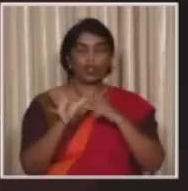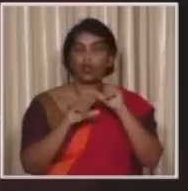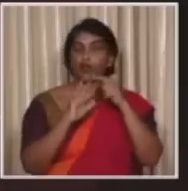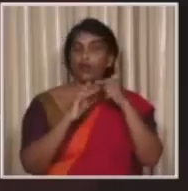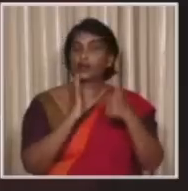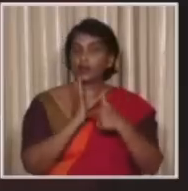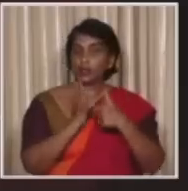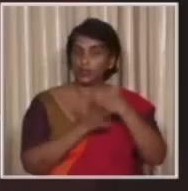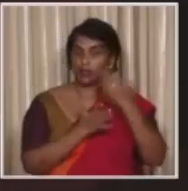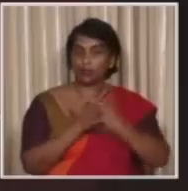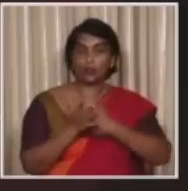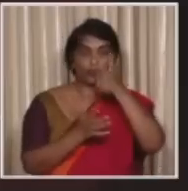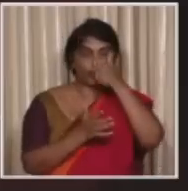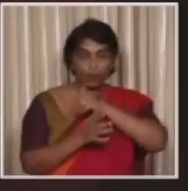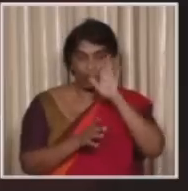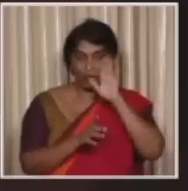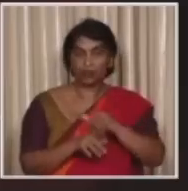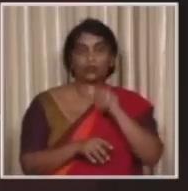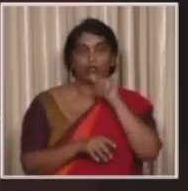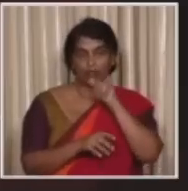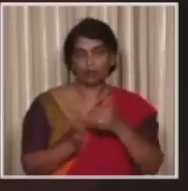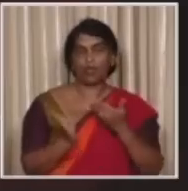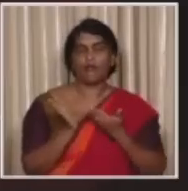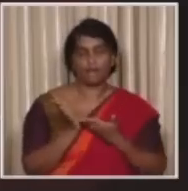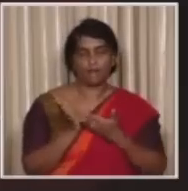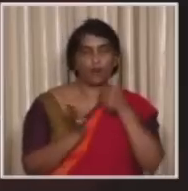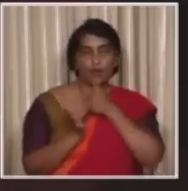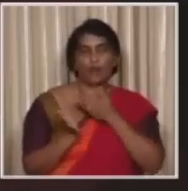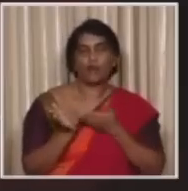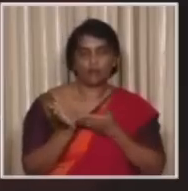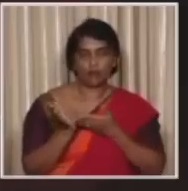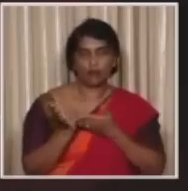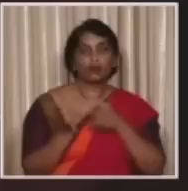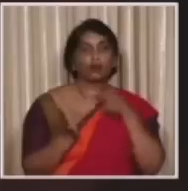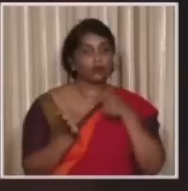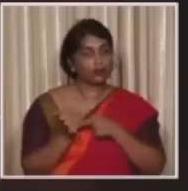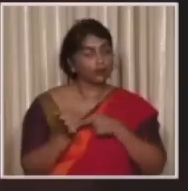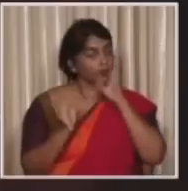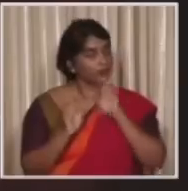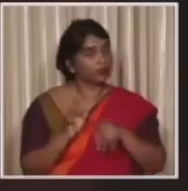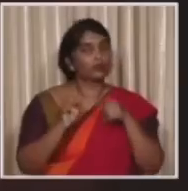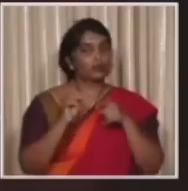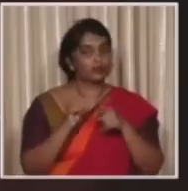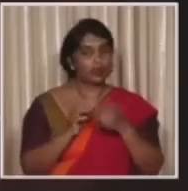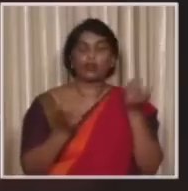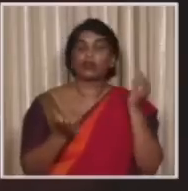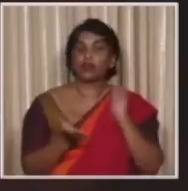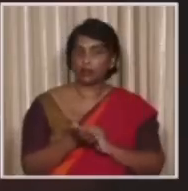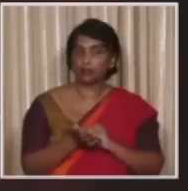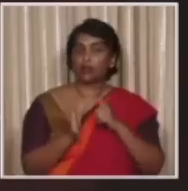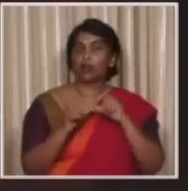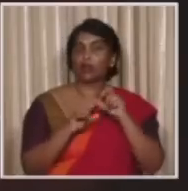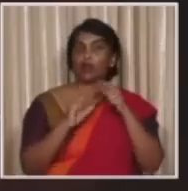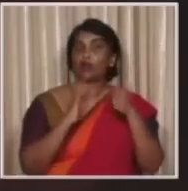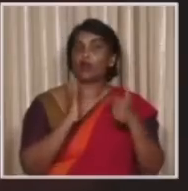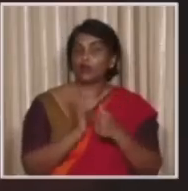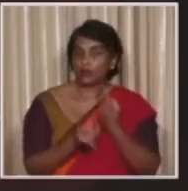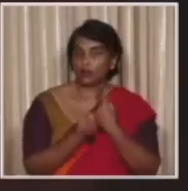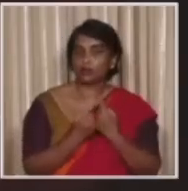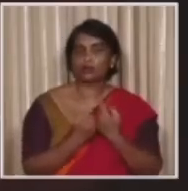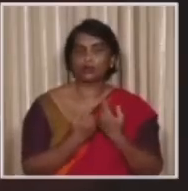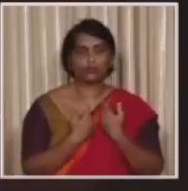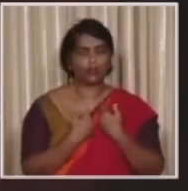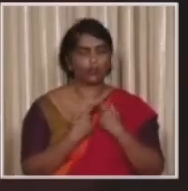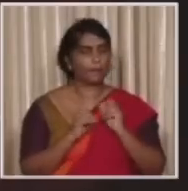තියෙනවා වංචාවක් වෙච්ච බව පැහැදිලිවම තියෙනවා. ඒක එහෙම තියේදී නැවත විගණනයක් කරලා තියෙනවා. අපි